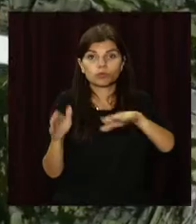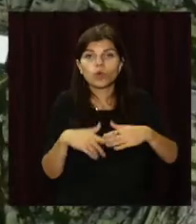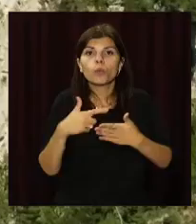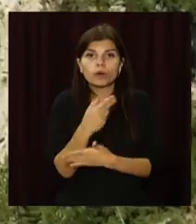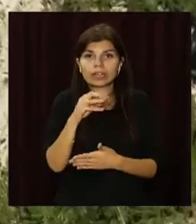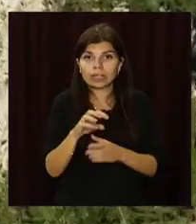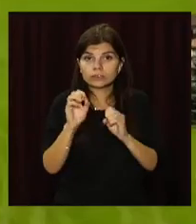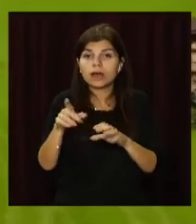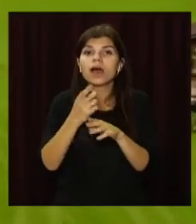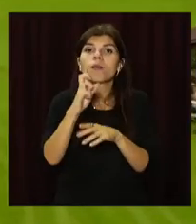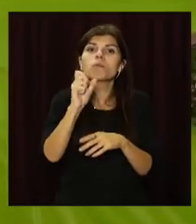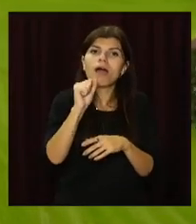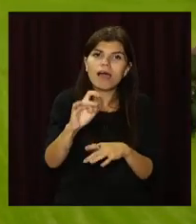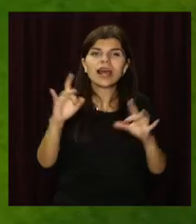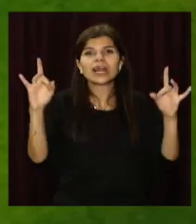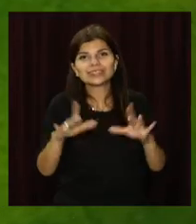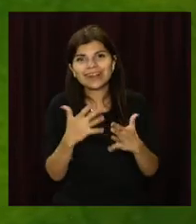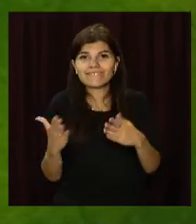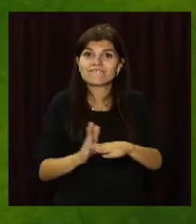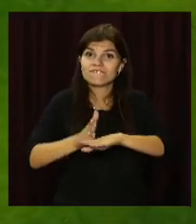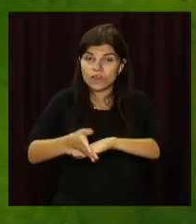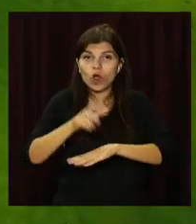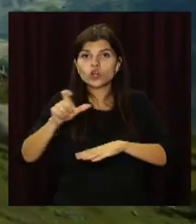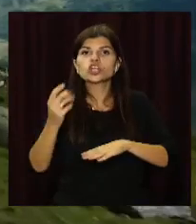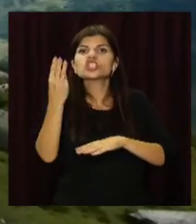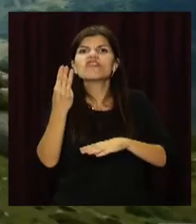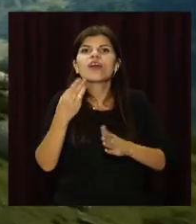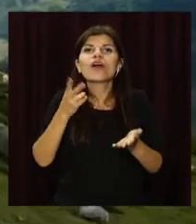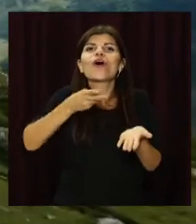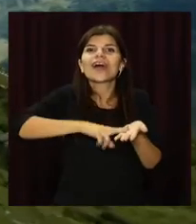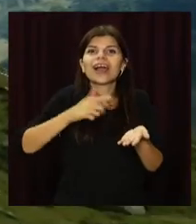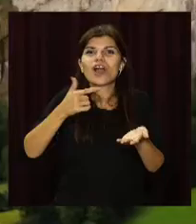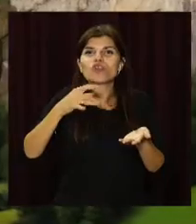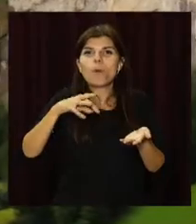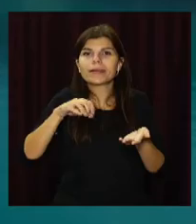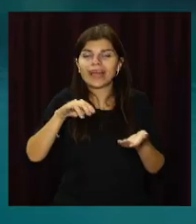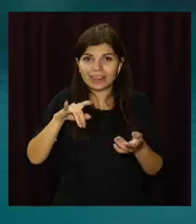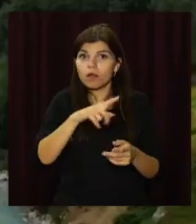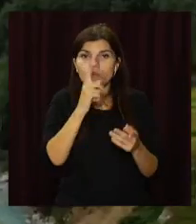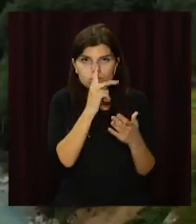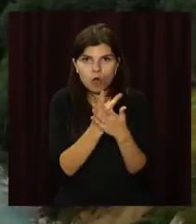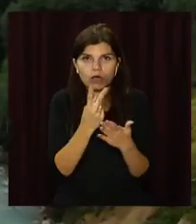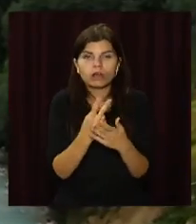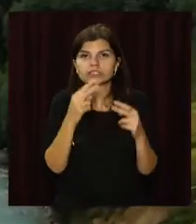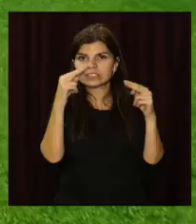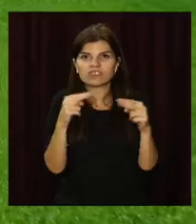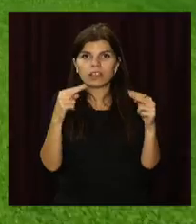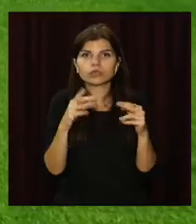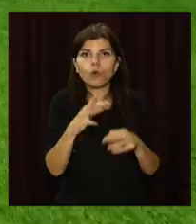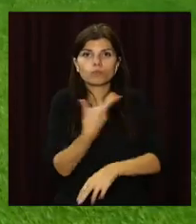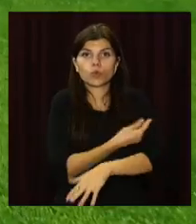до барів, ресторанів та інших закритих приміщень, громадяни Швейцарії мають пред'являти ковід-сертифікати.